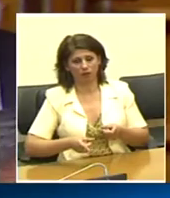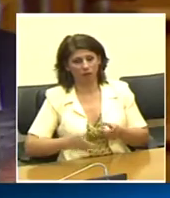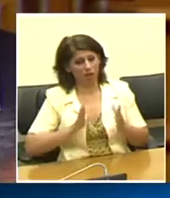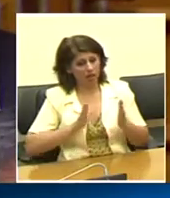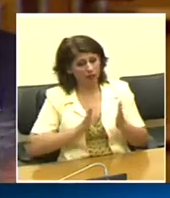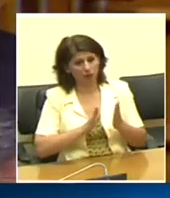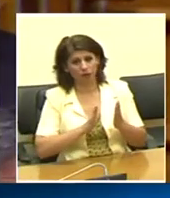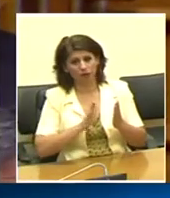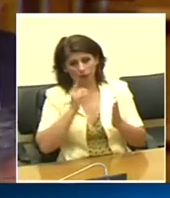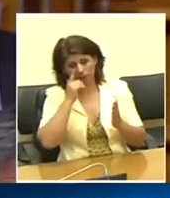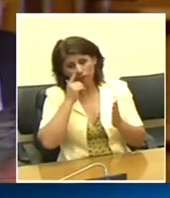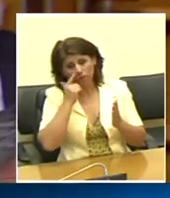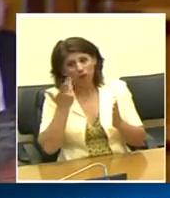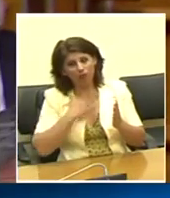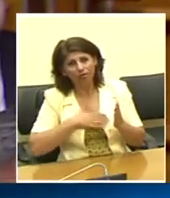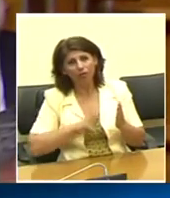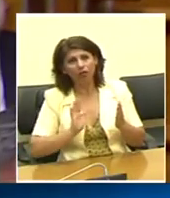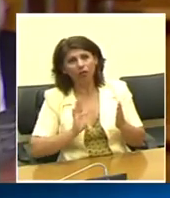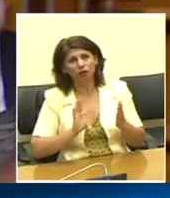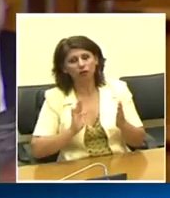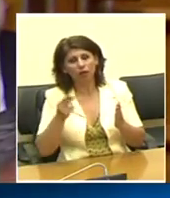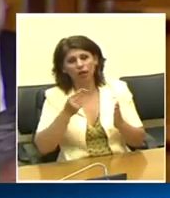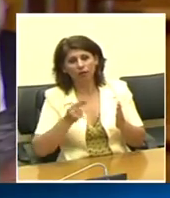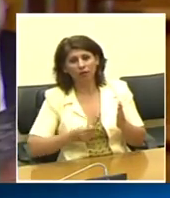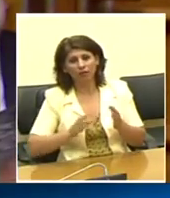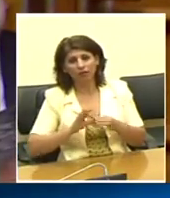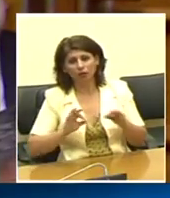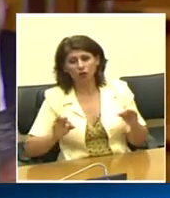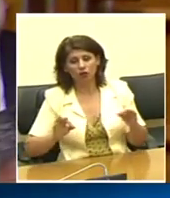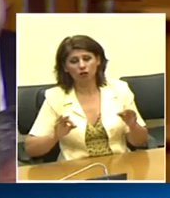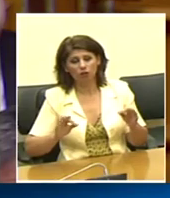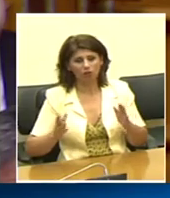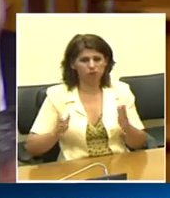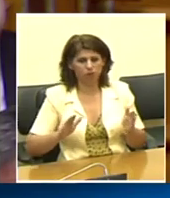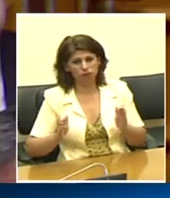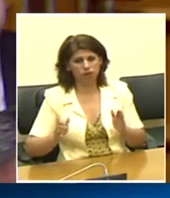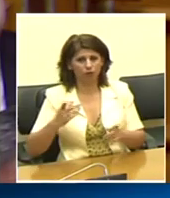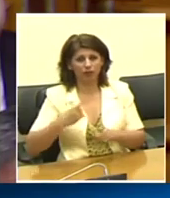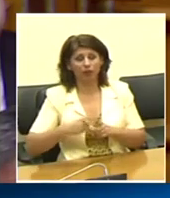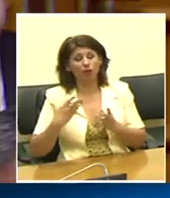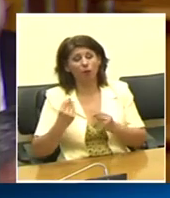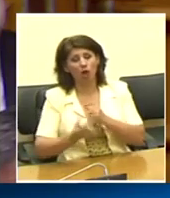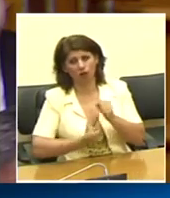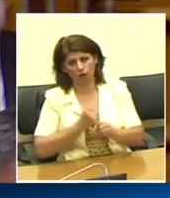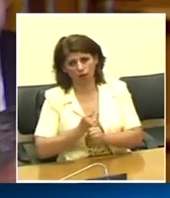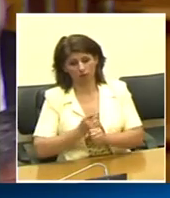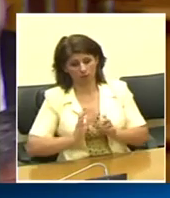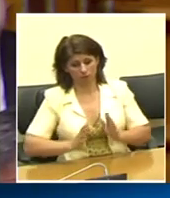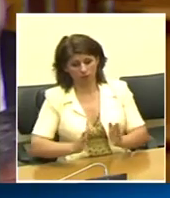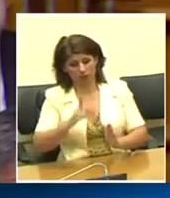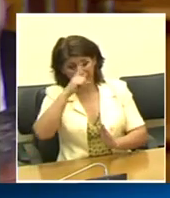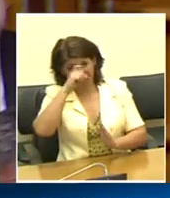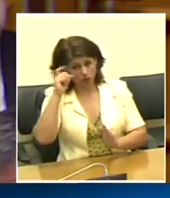αντιμετωπίσαμε, αν θέλετε, και ζητήματα ιστορικά που ταλάνιζαν την Ελλάδα για πολλά χρόνια, προχωρήσαμε σε